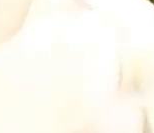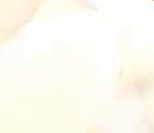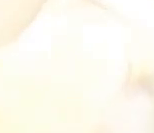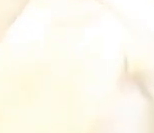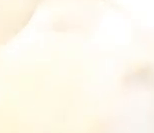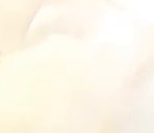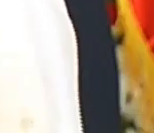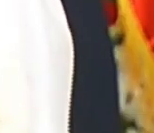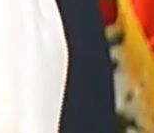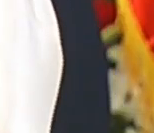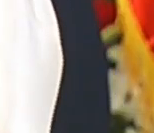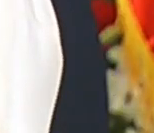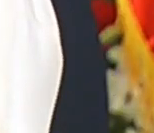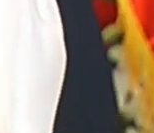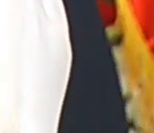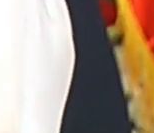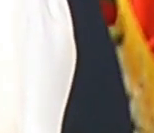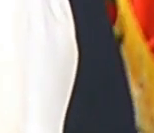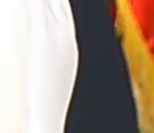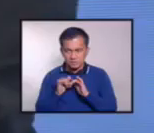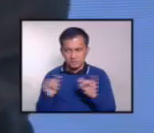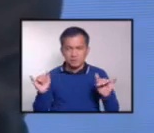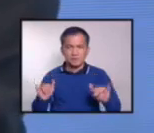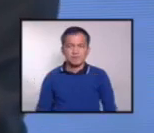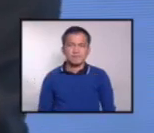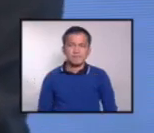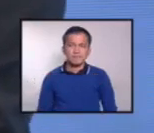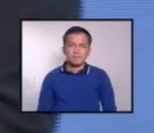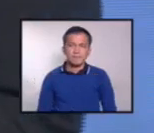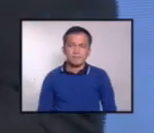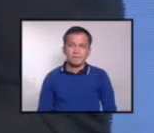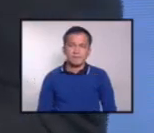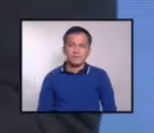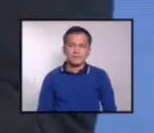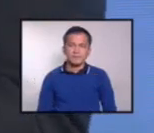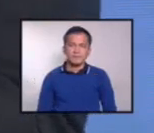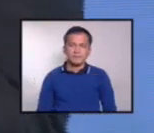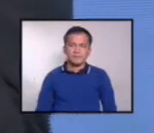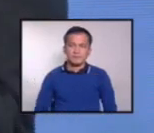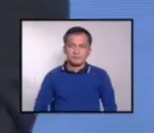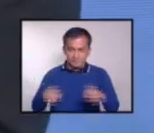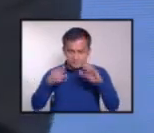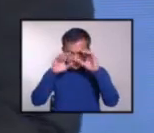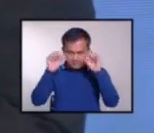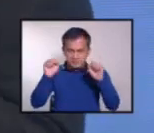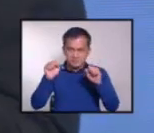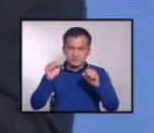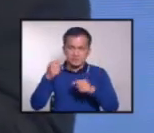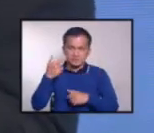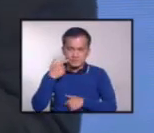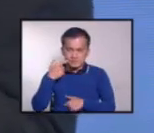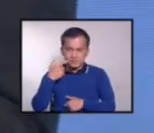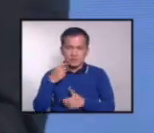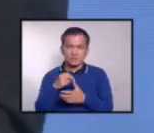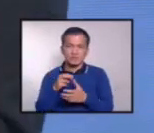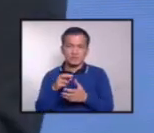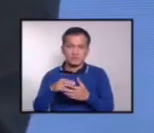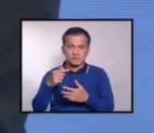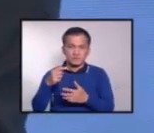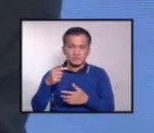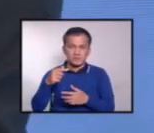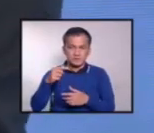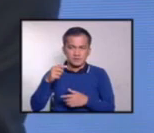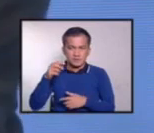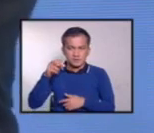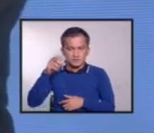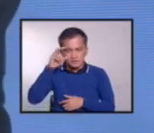magiging opinion ko? Pareho pa rin. Kung si Presidente GMA or Presidente Aquino yung